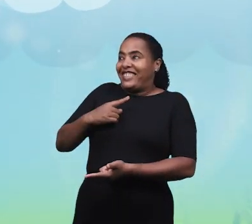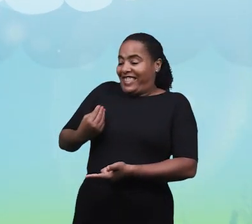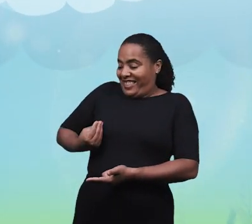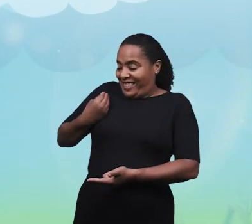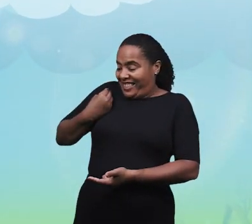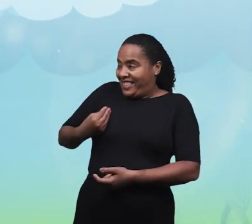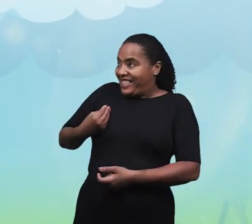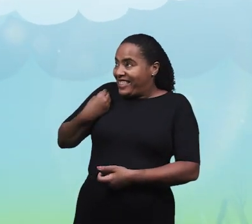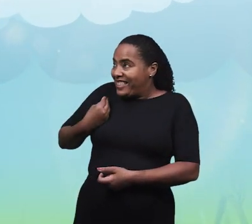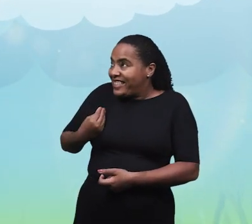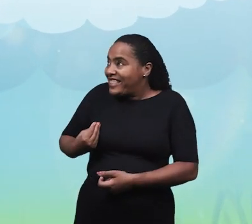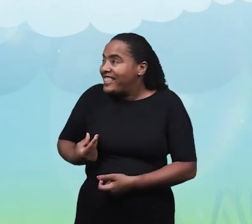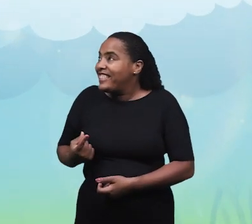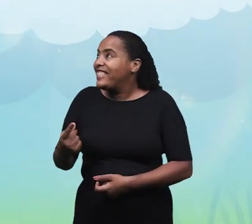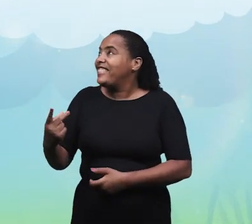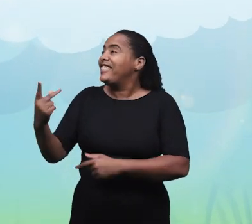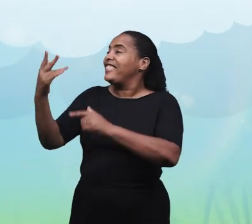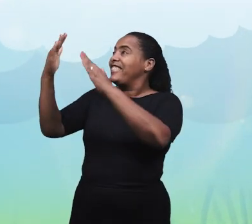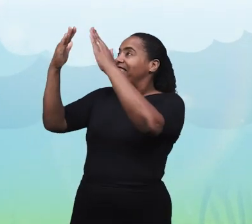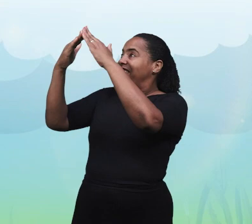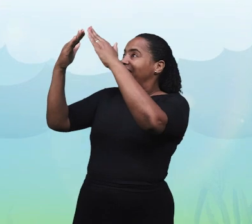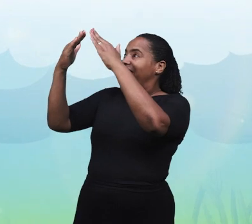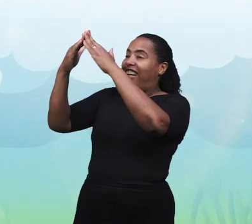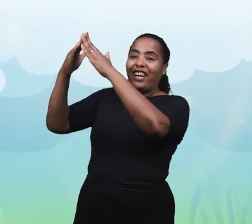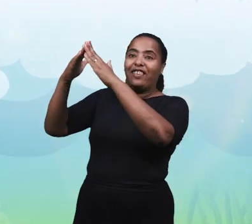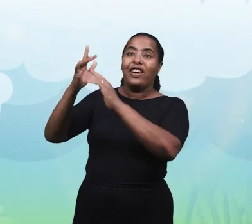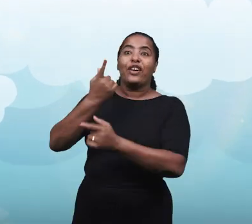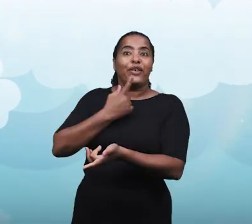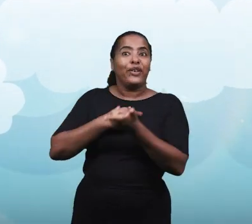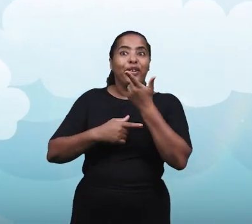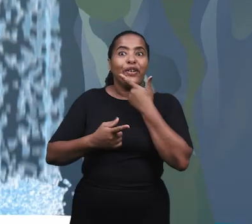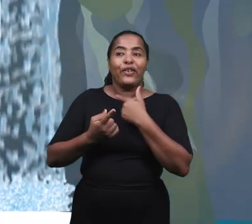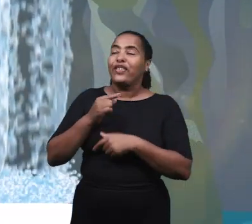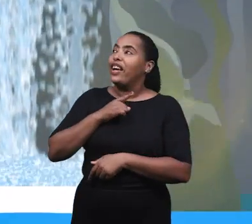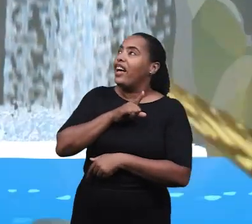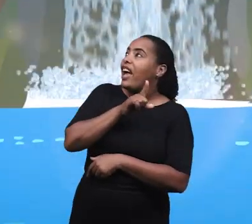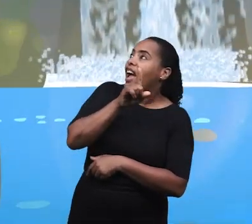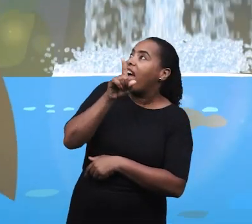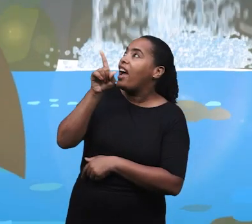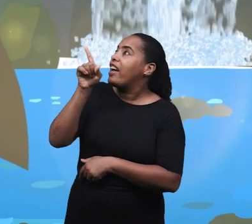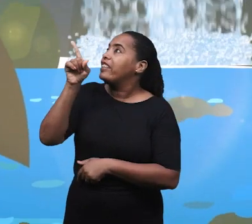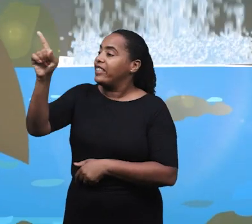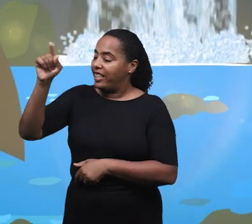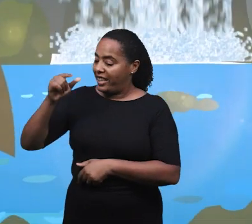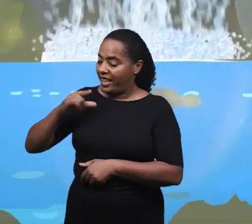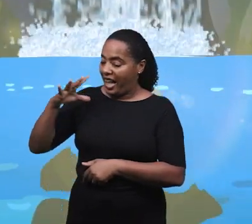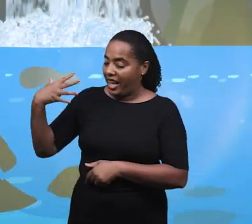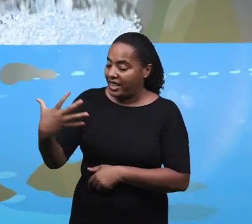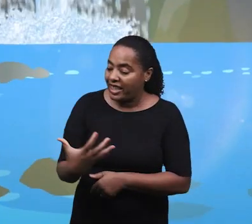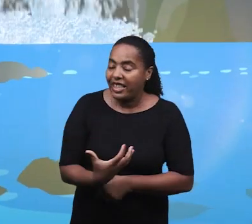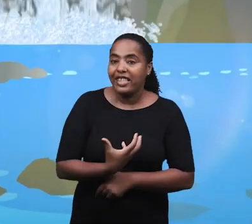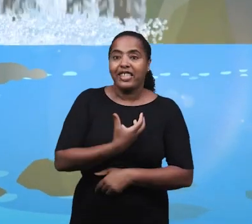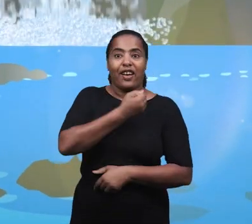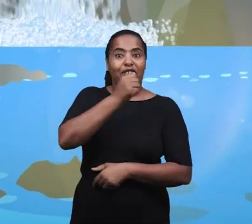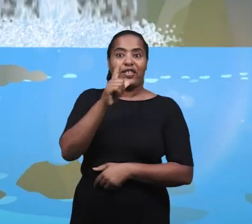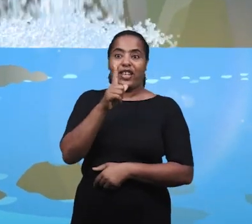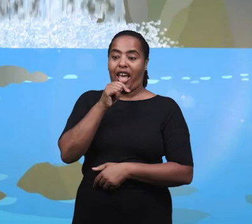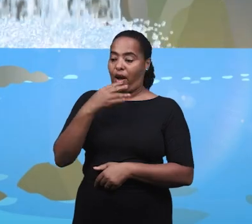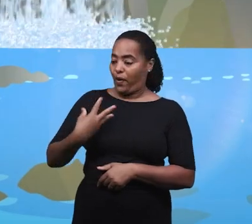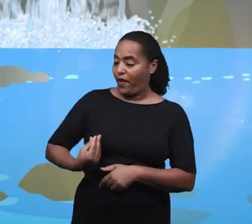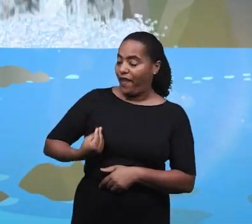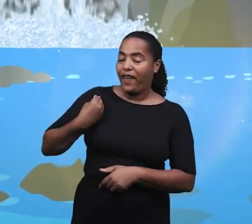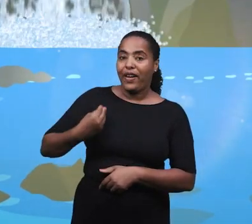Quero viver para sempre com Jesus. Quero beber da água da